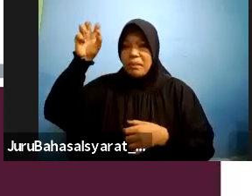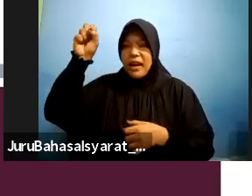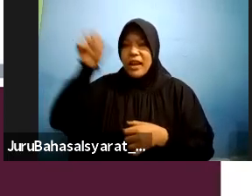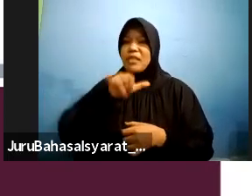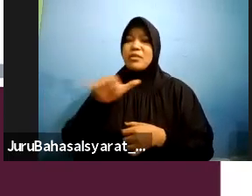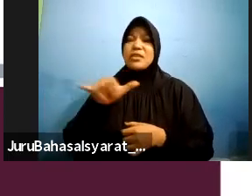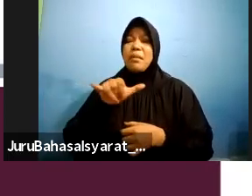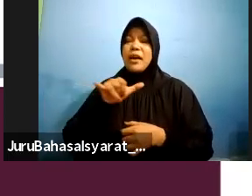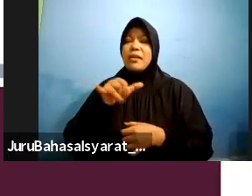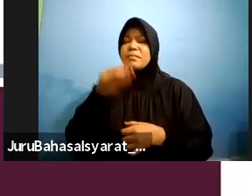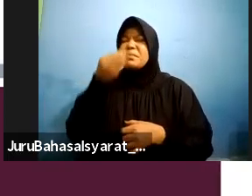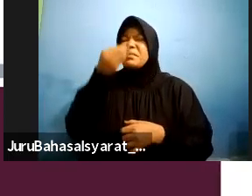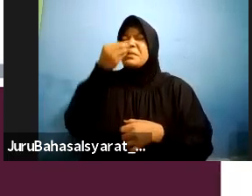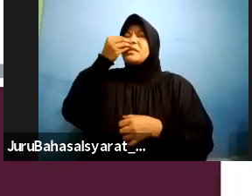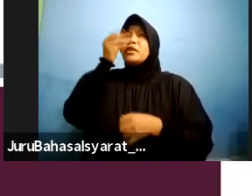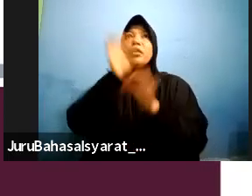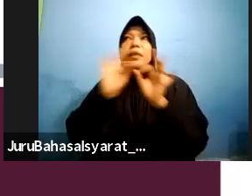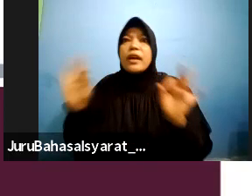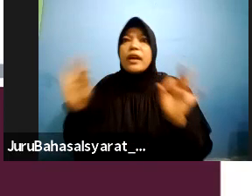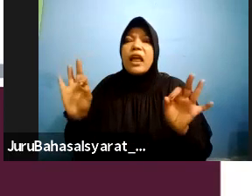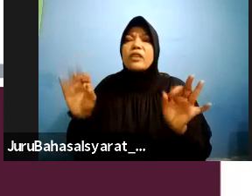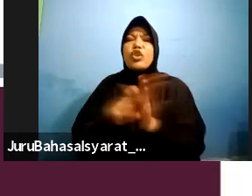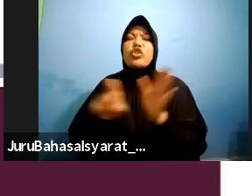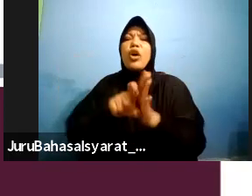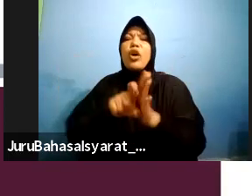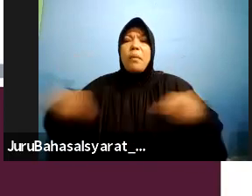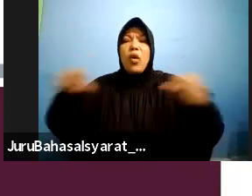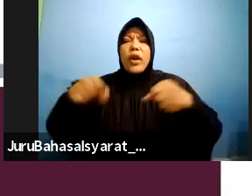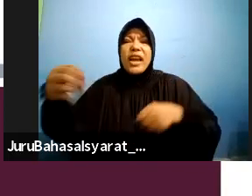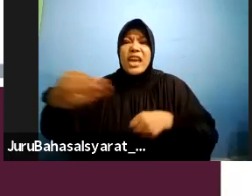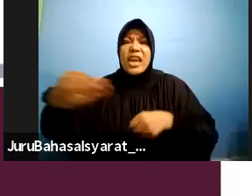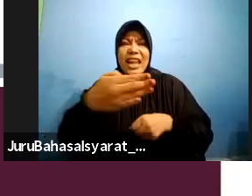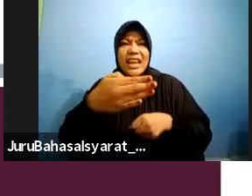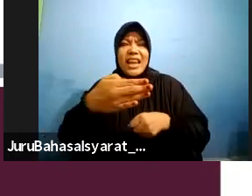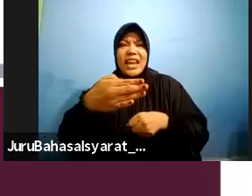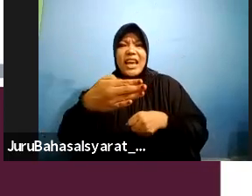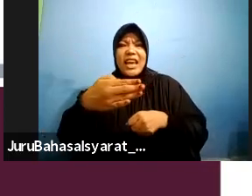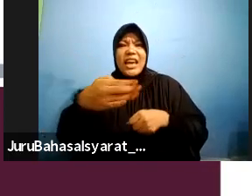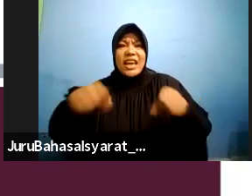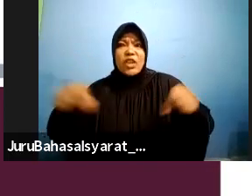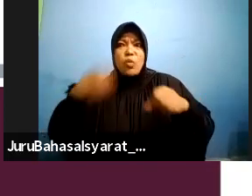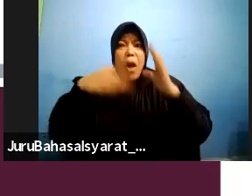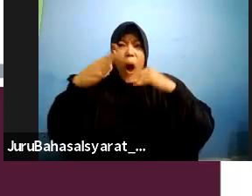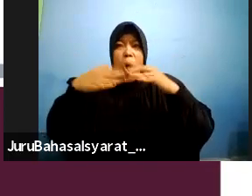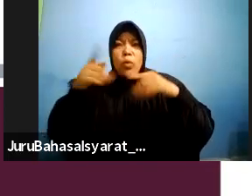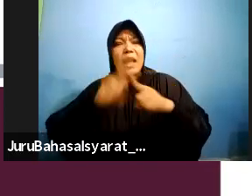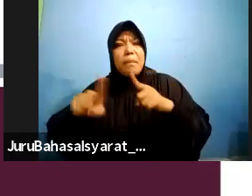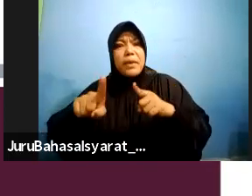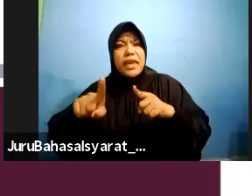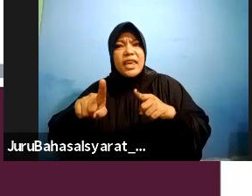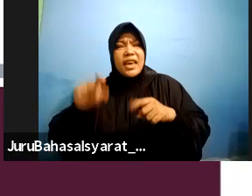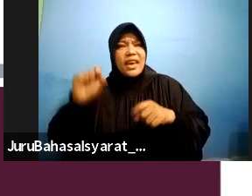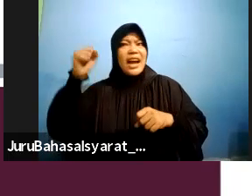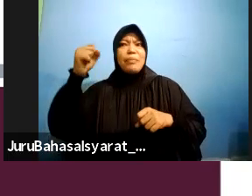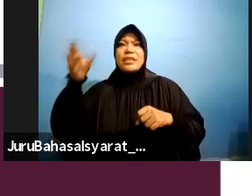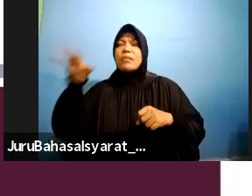penciumannya, anosmia, misalnya menggoreng ikan asin, itu kan tajam banget ya baunya. Tapi kok bisa sih nggak kecium gitu